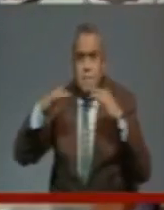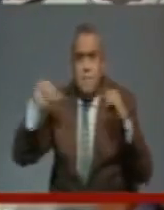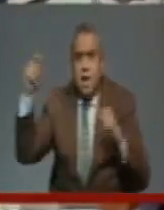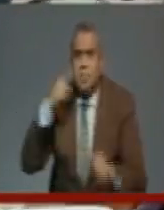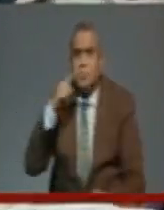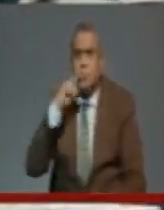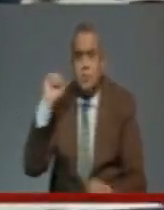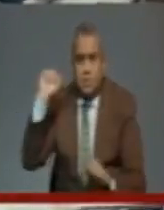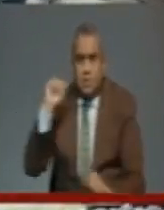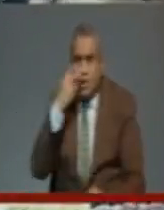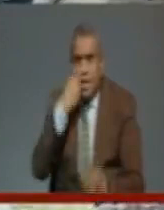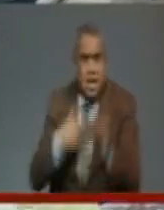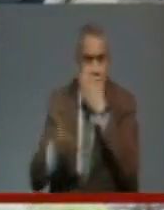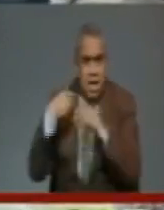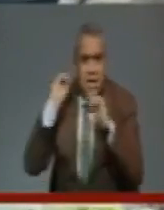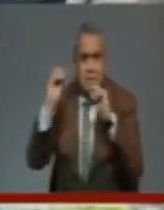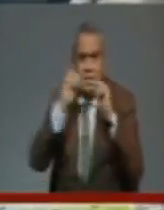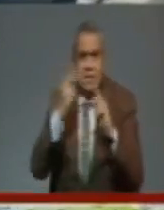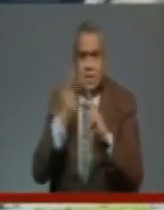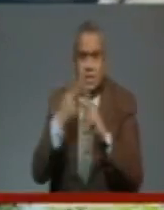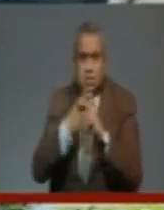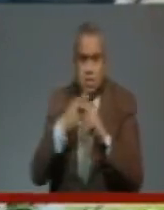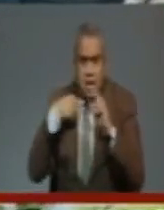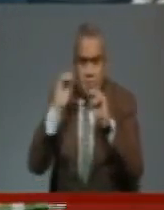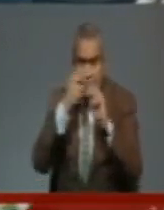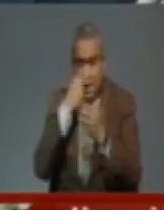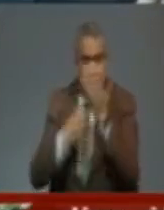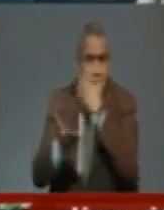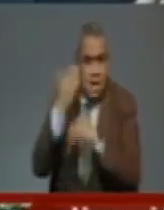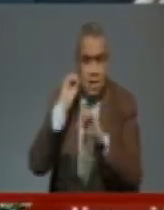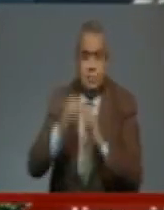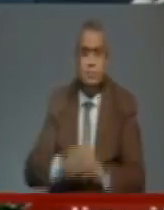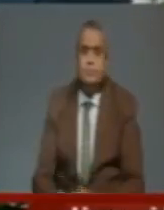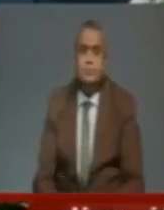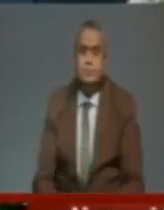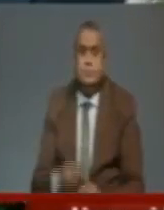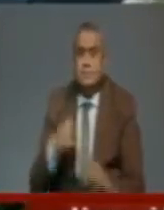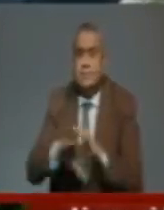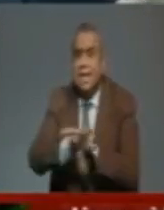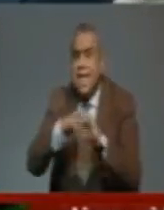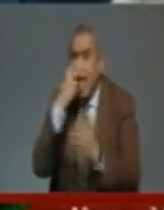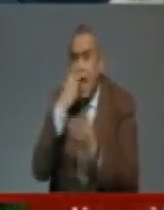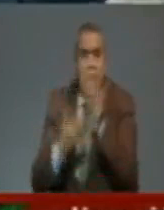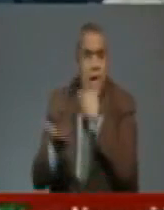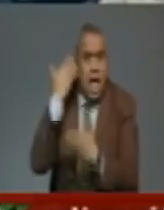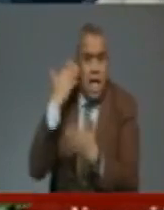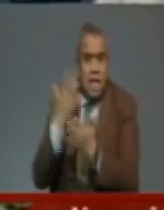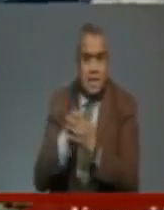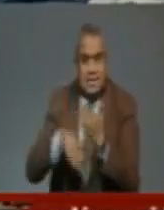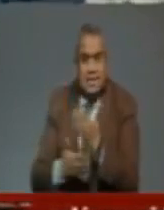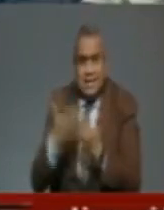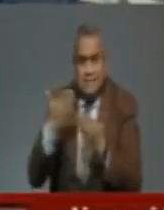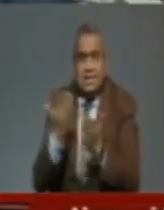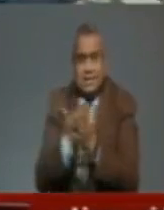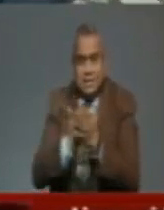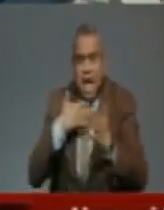الناس بان احنا لما كنا بنيجي يعني نعيد ضبط